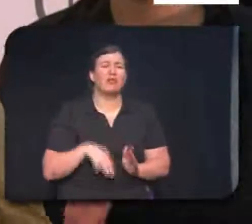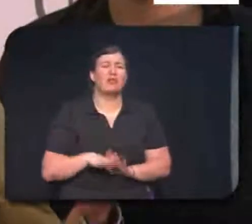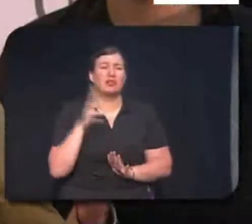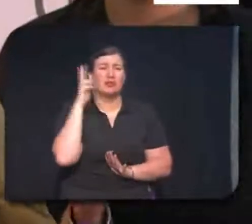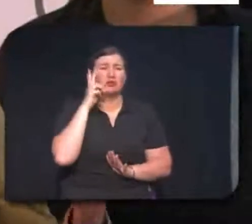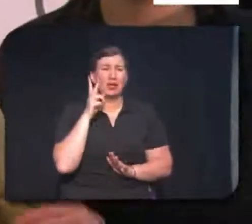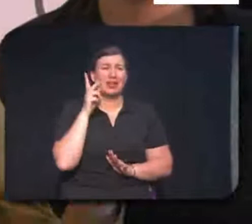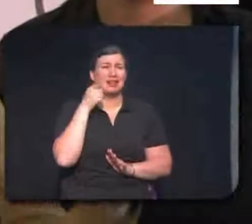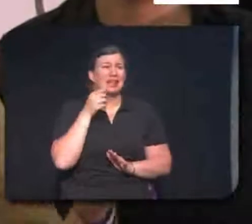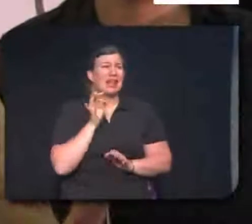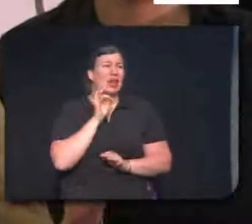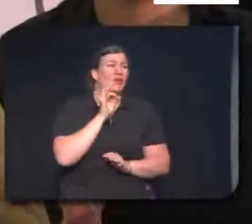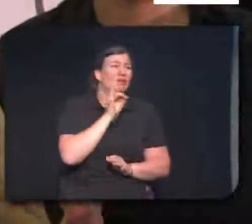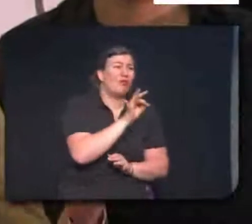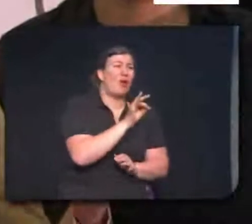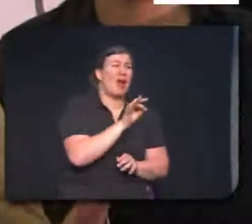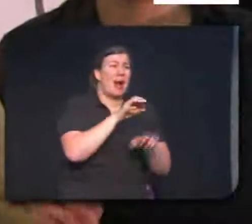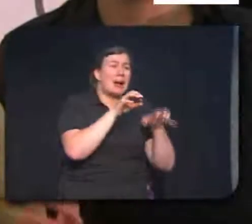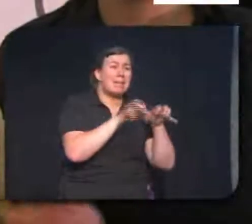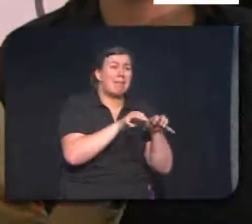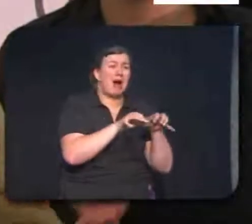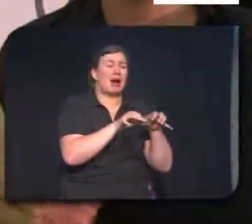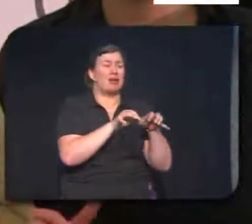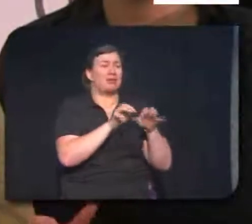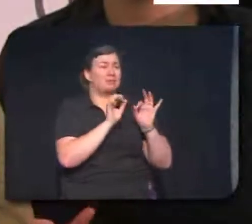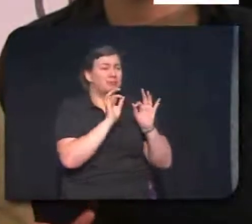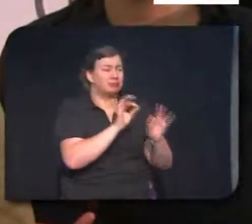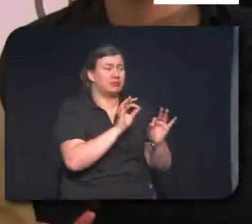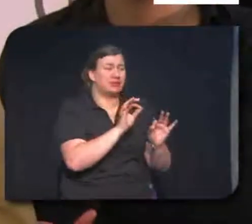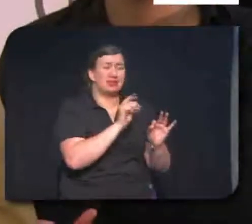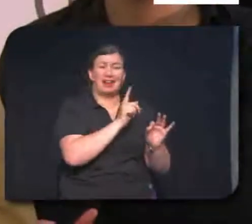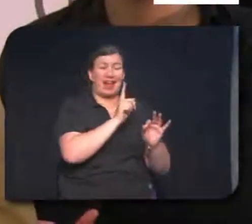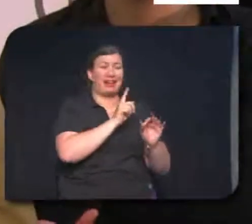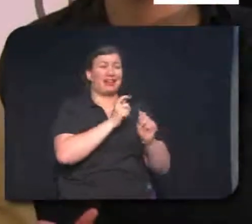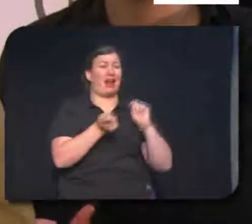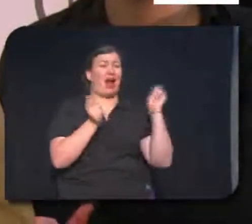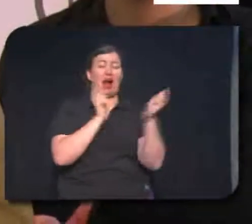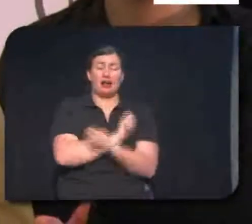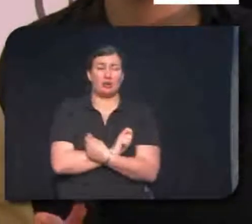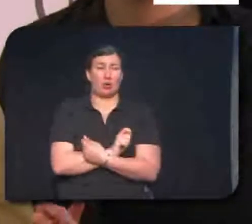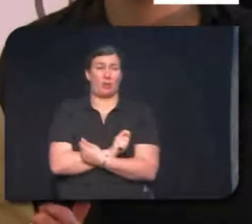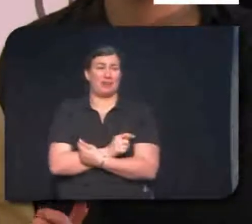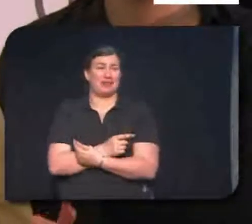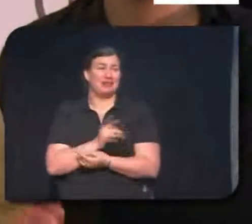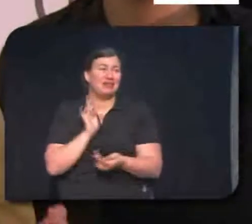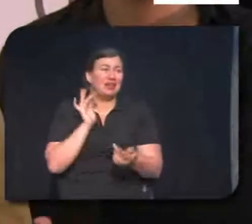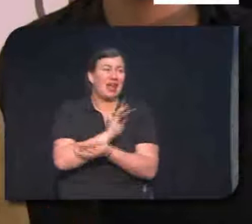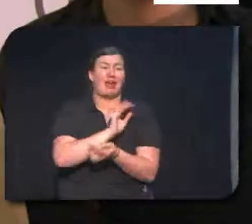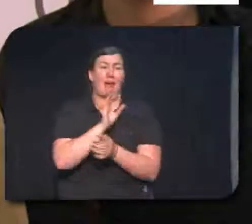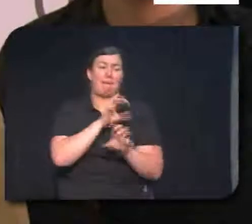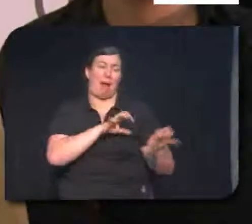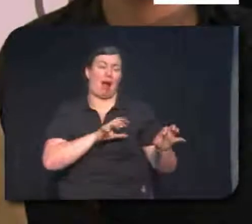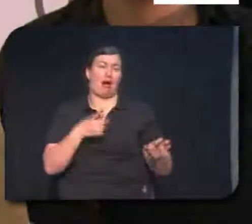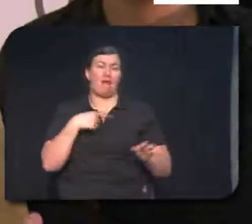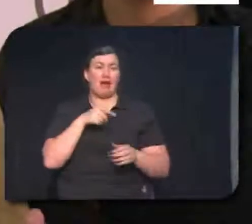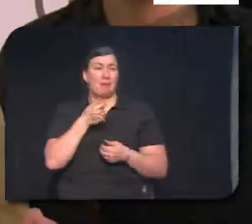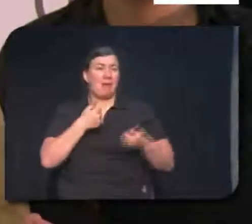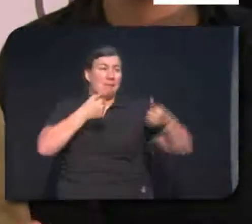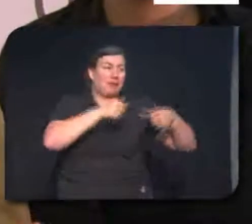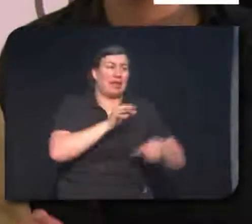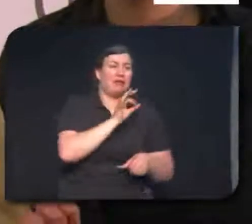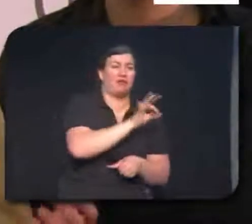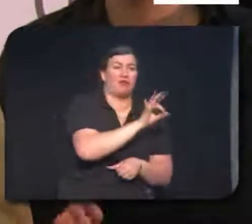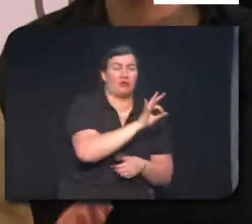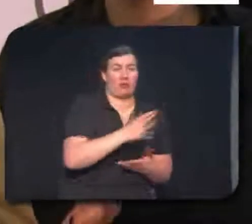das ist genau andersrum das ist sozusagen eine Verpflichtung die wir den Gläubigern dieser Finanzinstitute auferlegen und